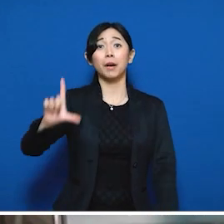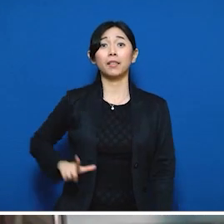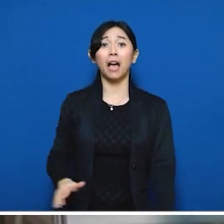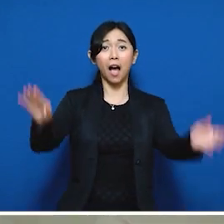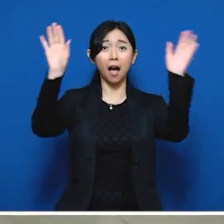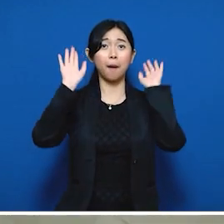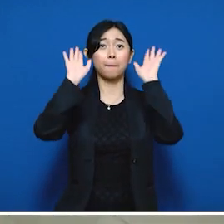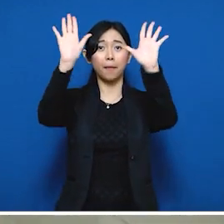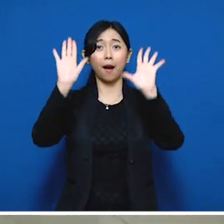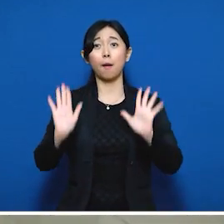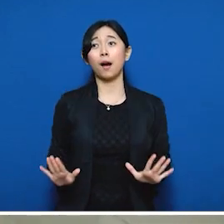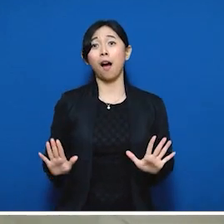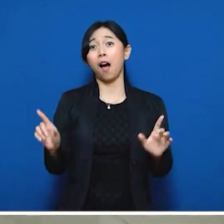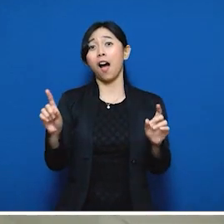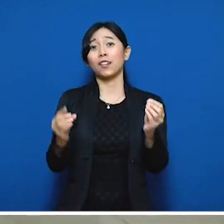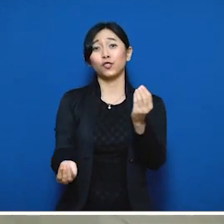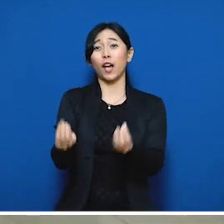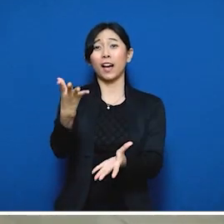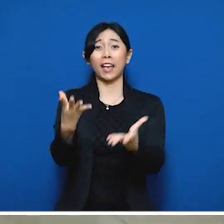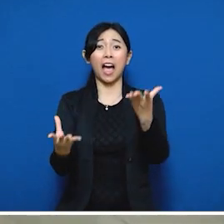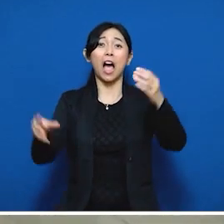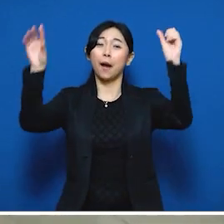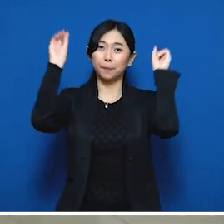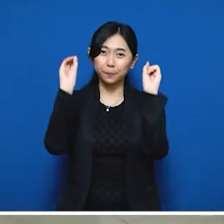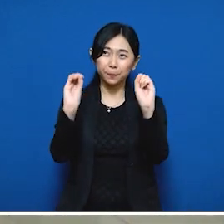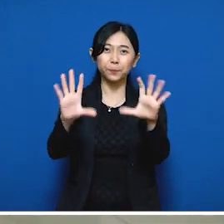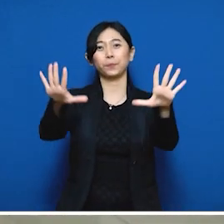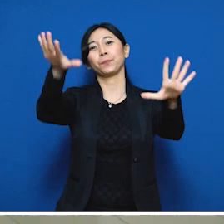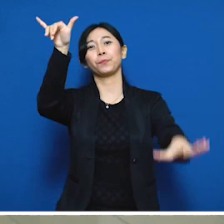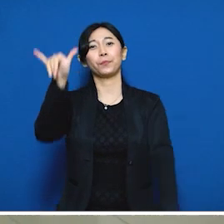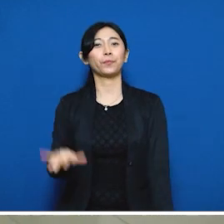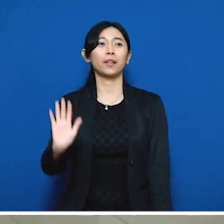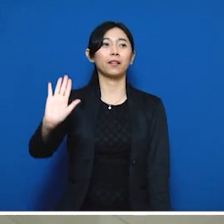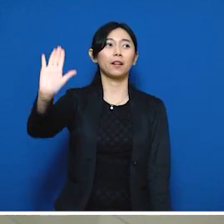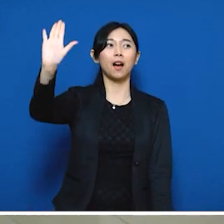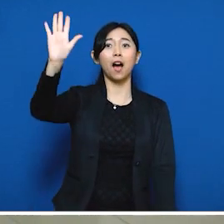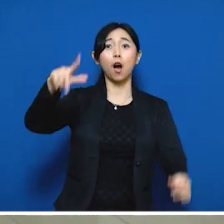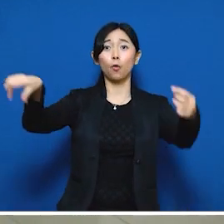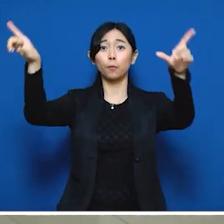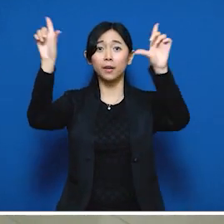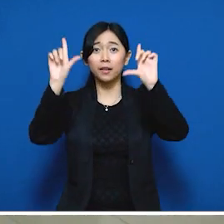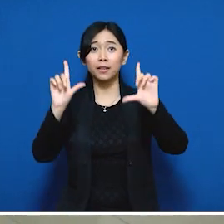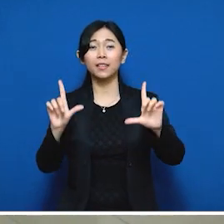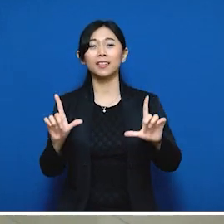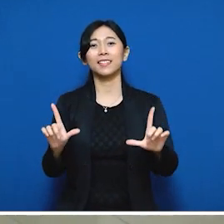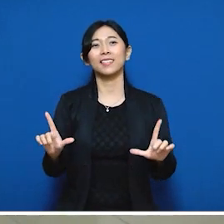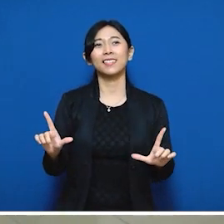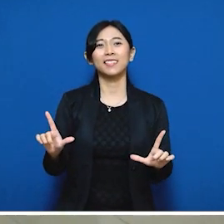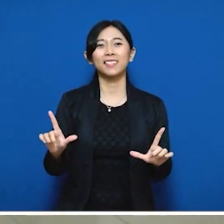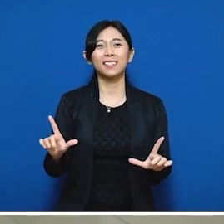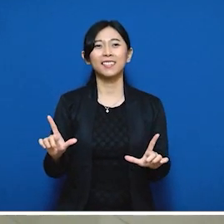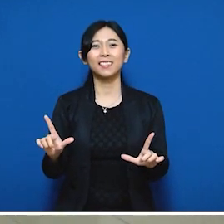Tuhan betapa banyaknya berkat yang kau beri,